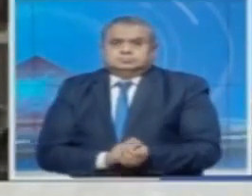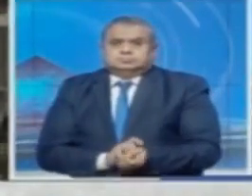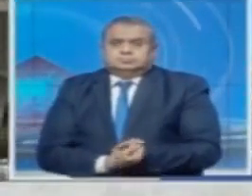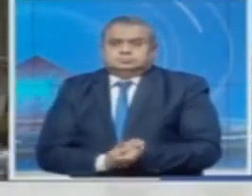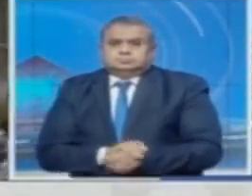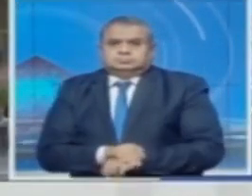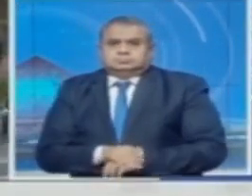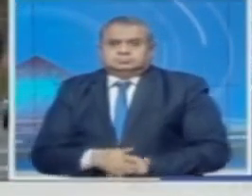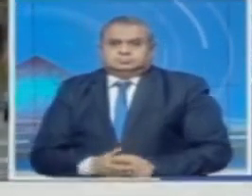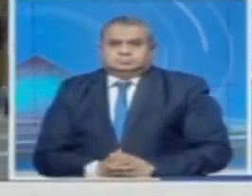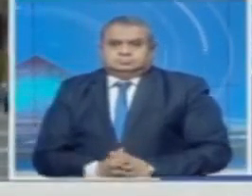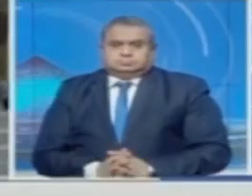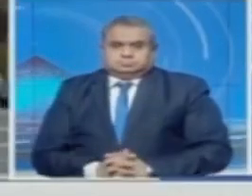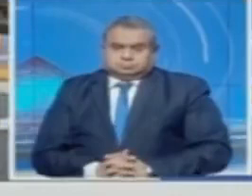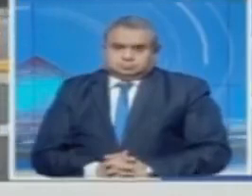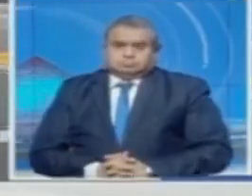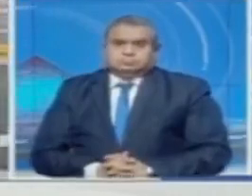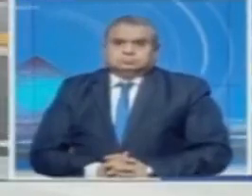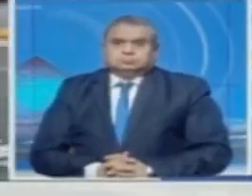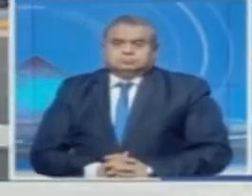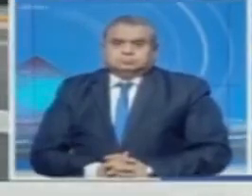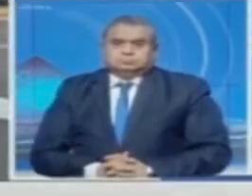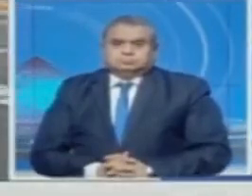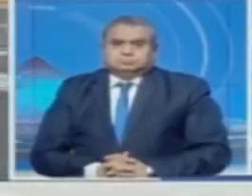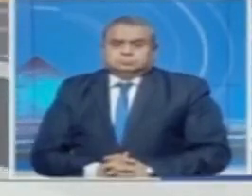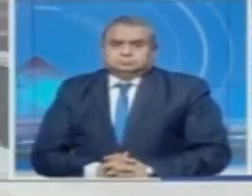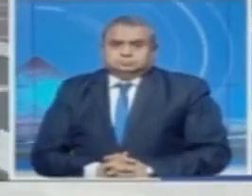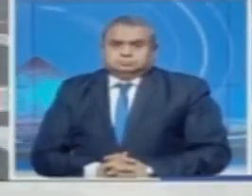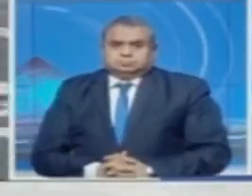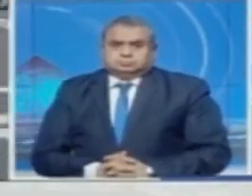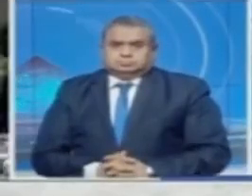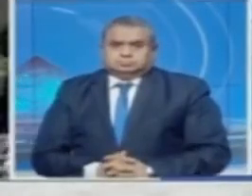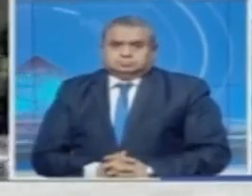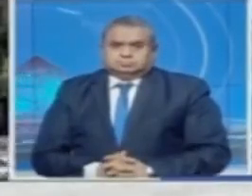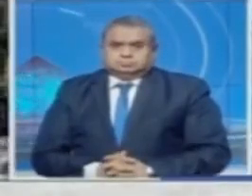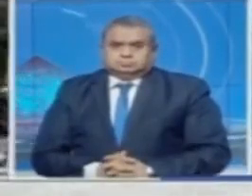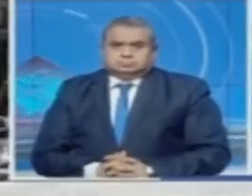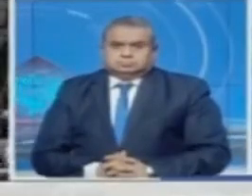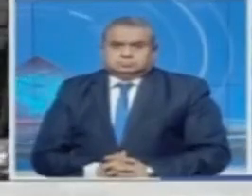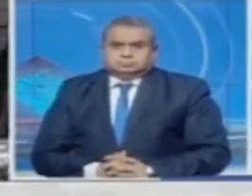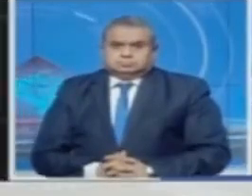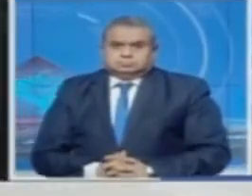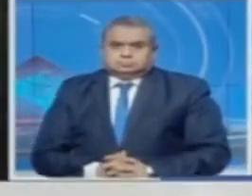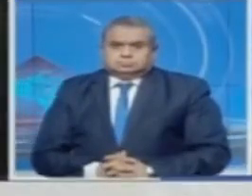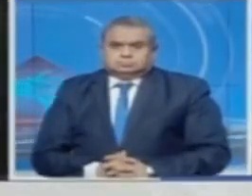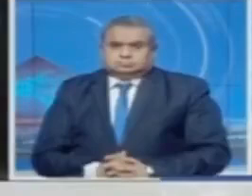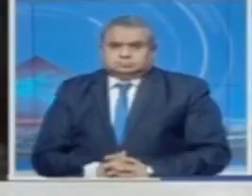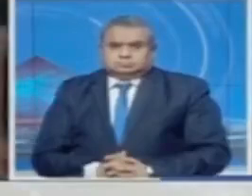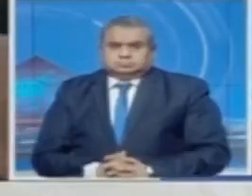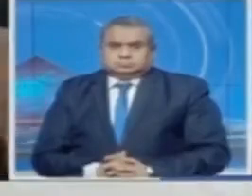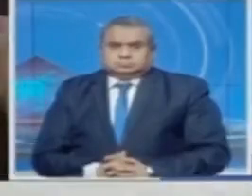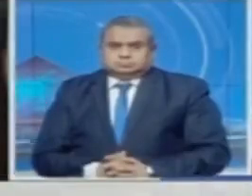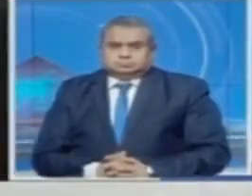أحمد رسول الله، الروح في نور بتدوب وعليك